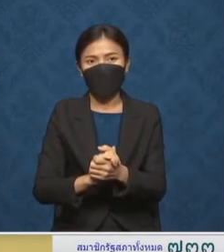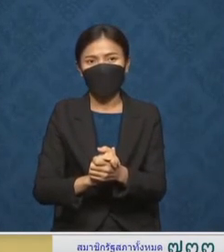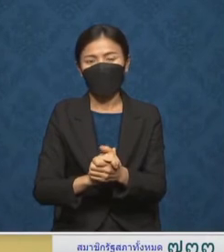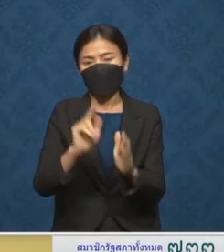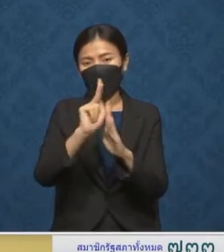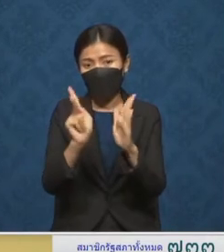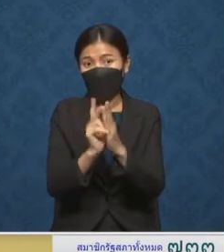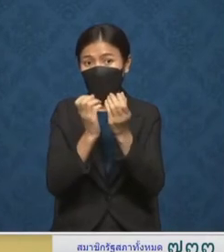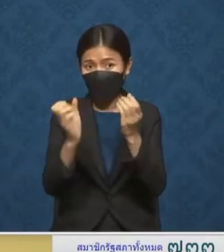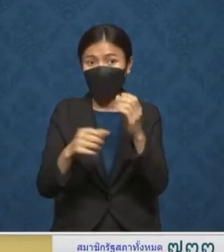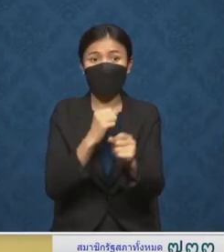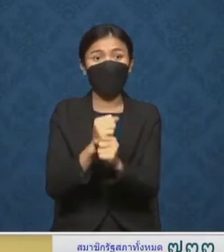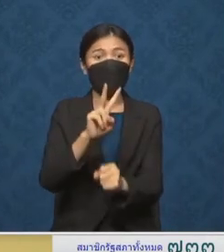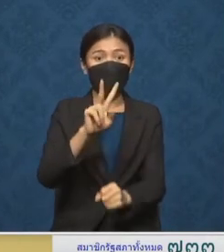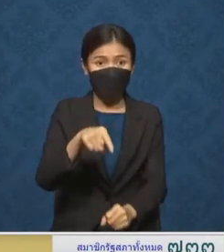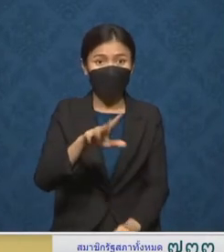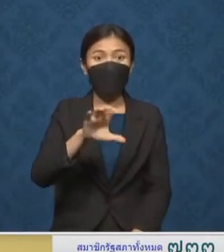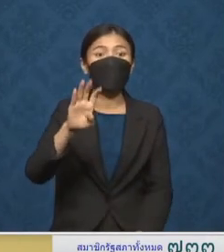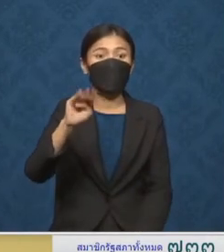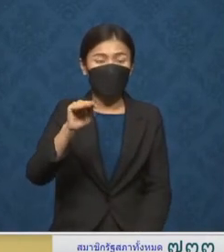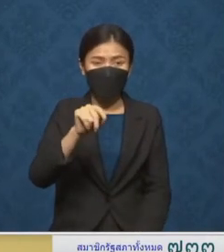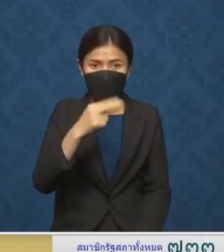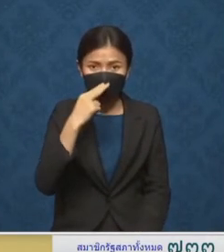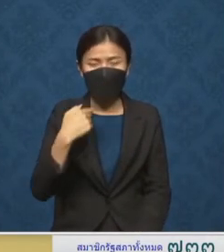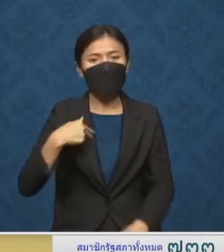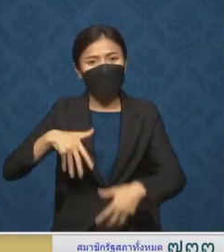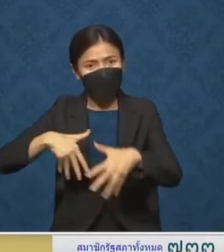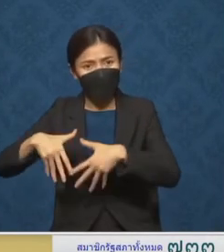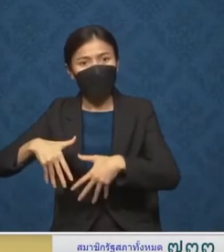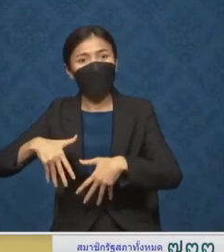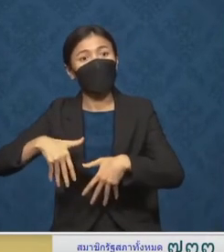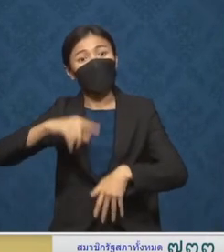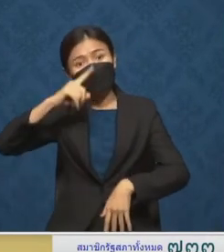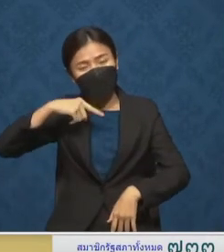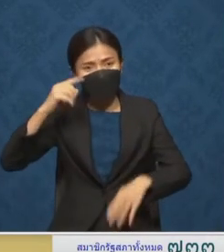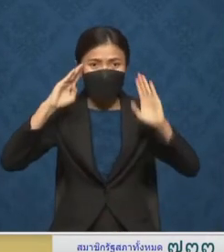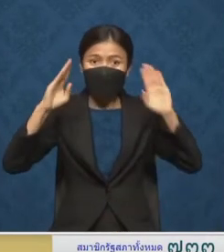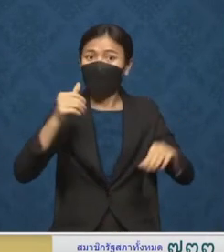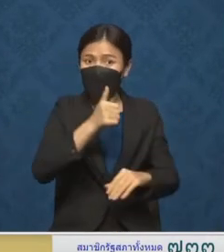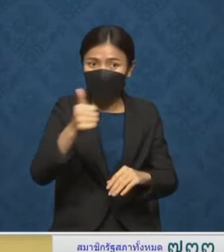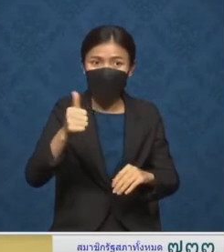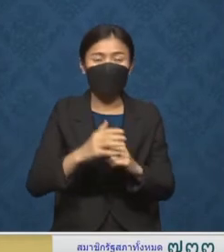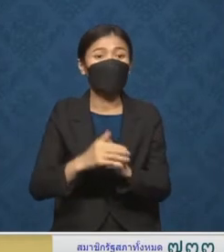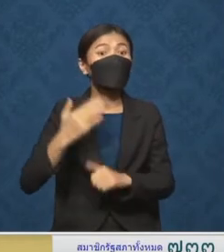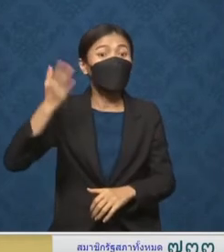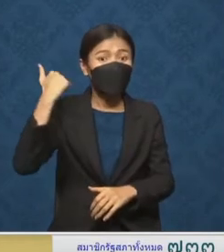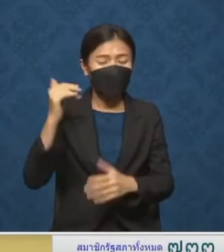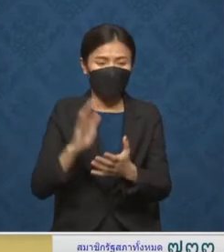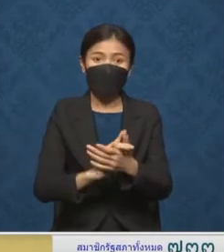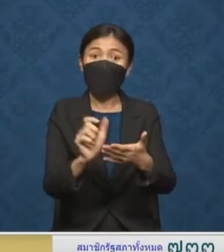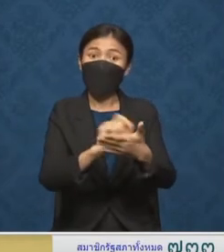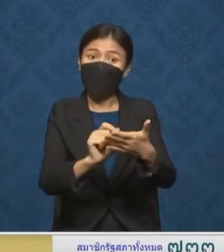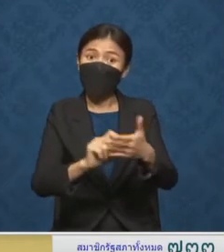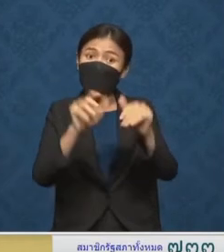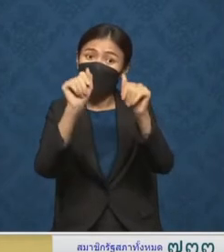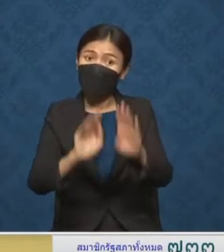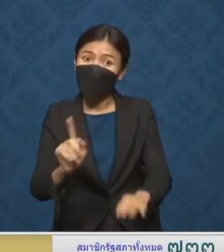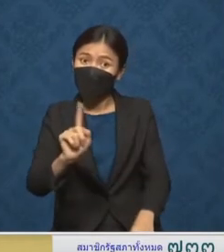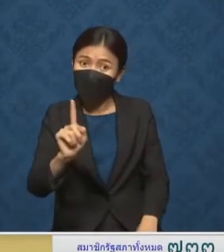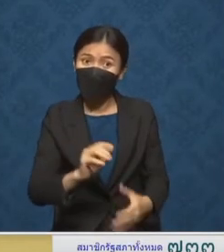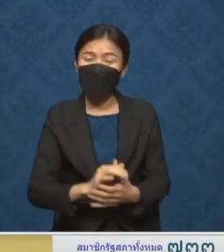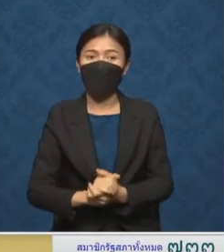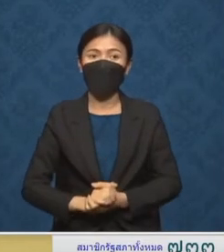การปฏิรูปการเมืองและการจัดทำรัฐธรรมนูญในครั้งนั้นถูกออกแบบด้วยโจทย์แล้วก็